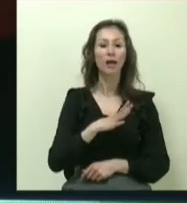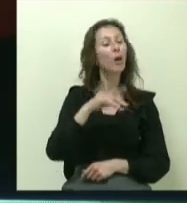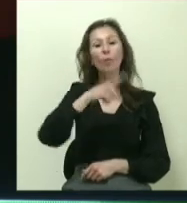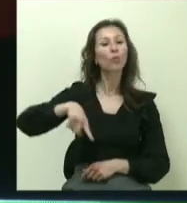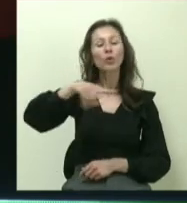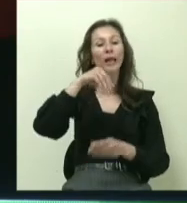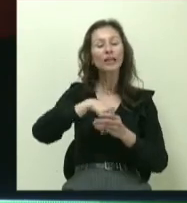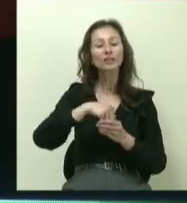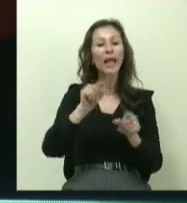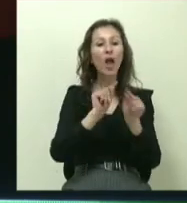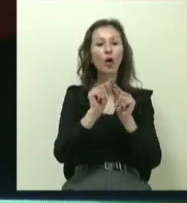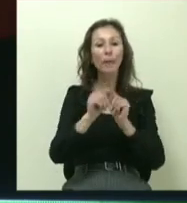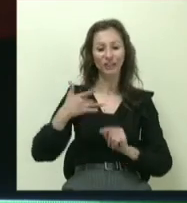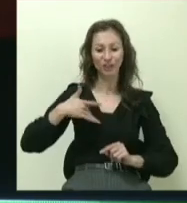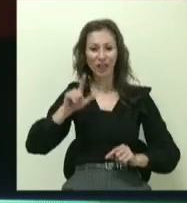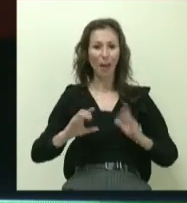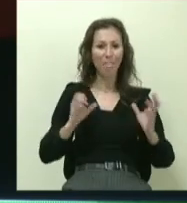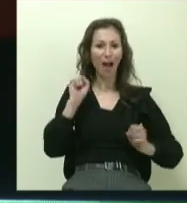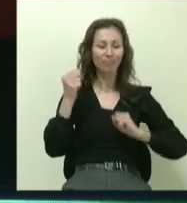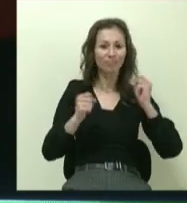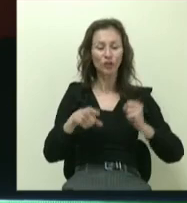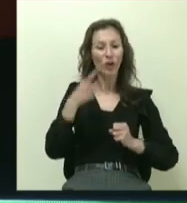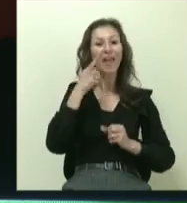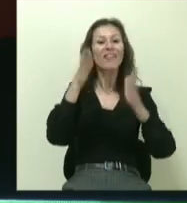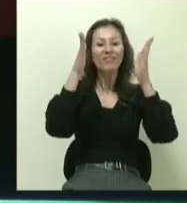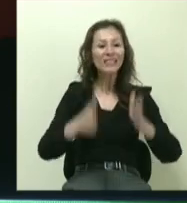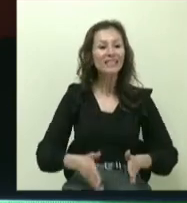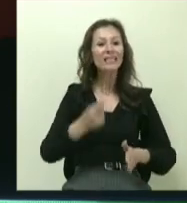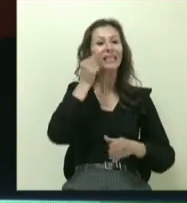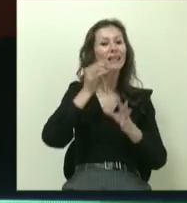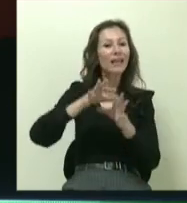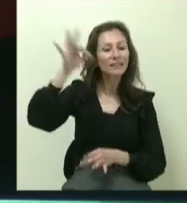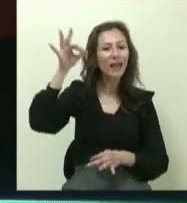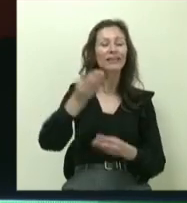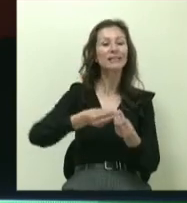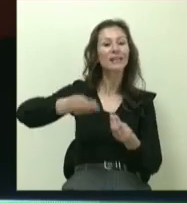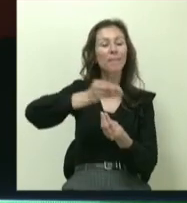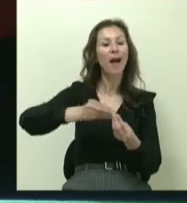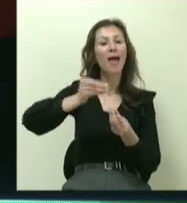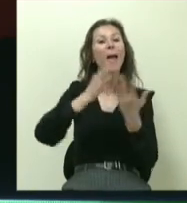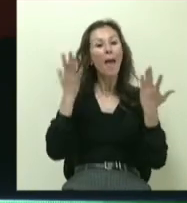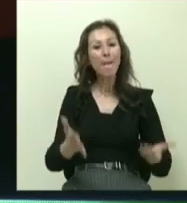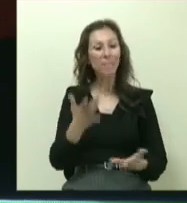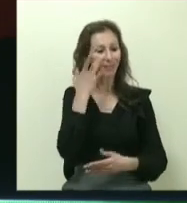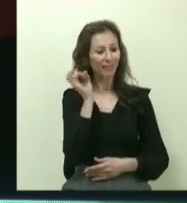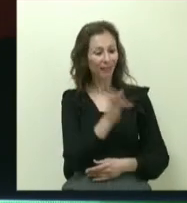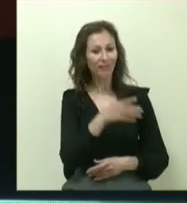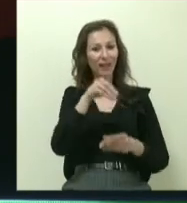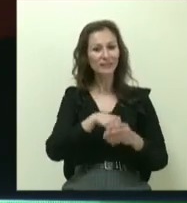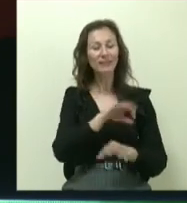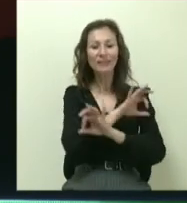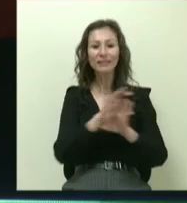bunlar arasında ekonominin canlanması fiziki ve insani sermayenin hem nicelik hem de